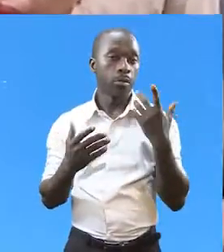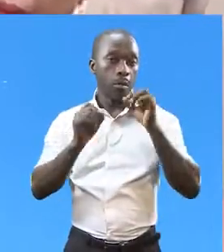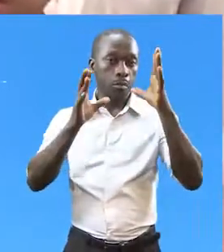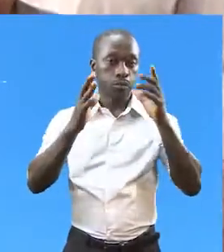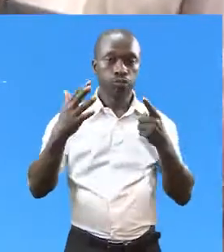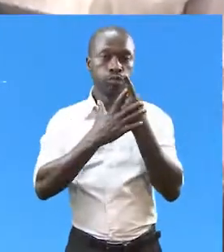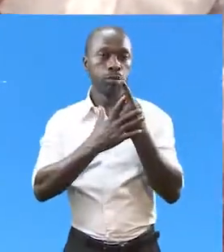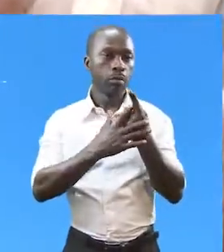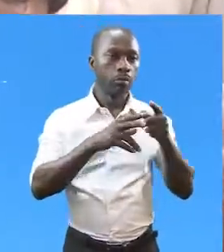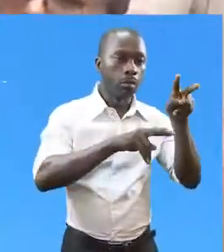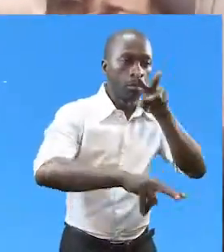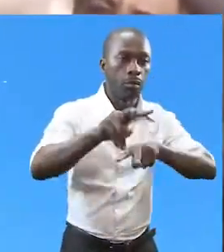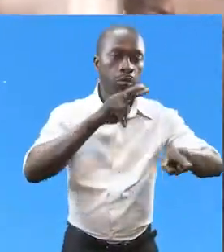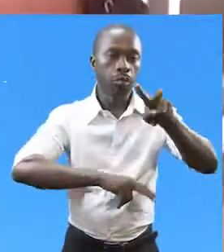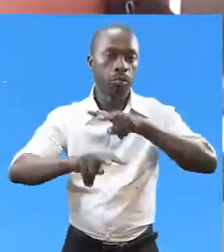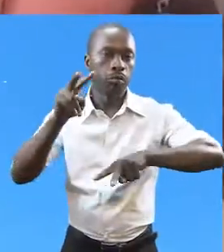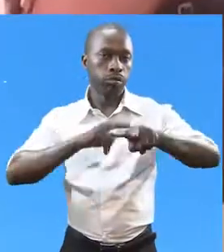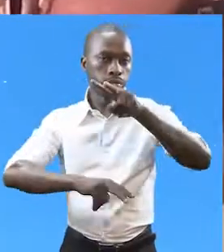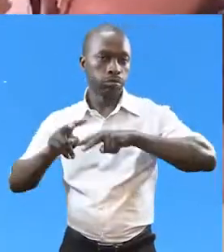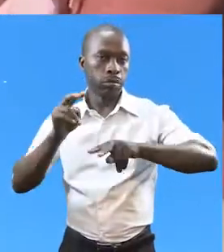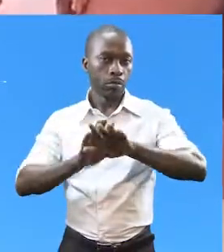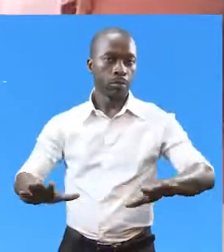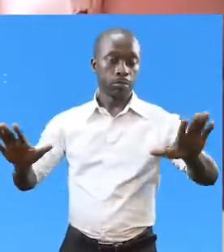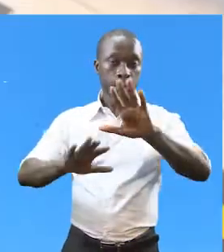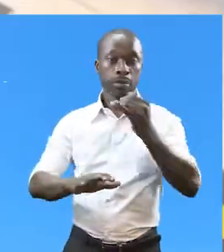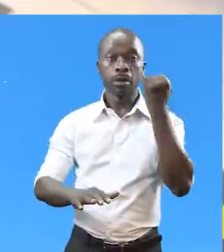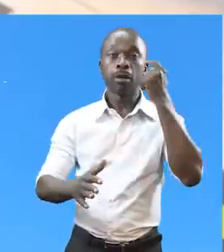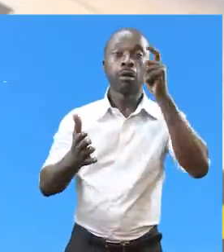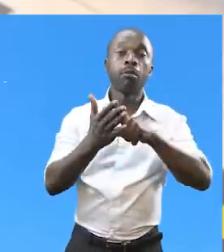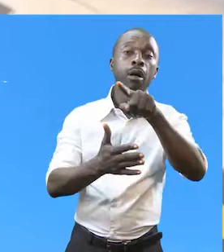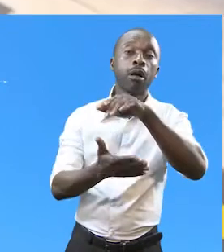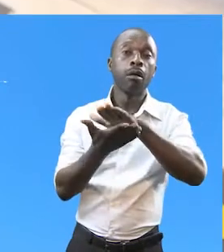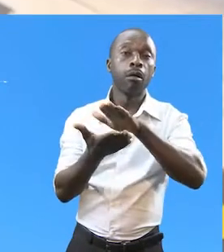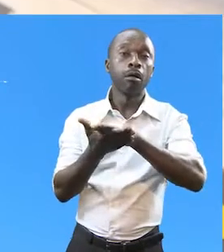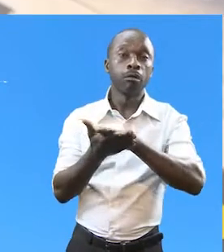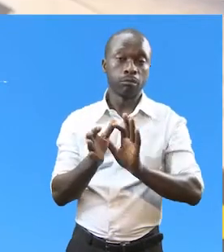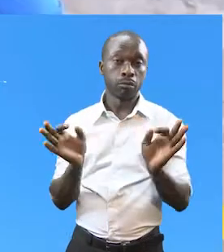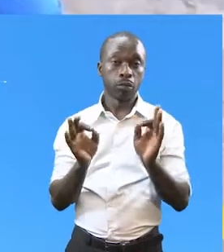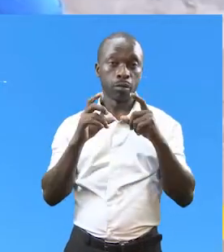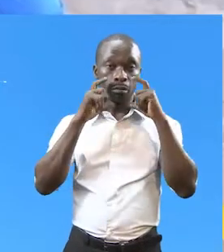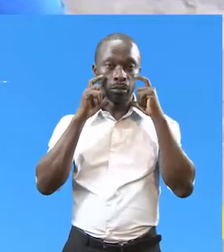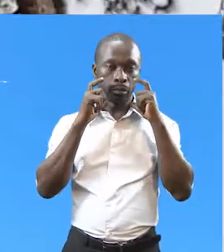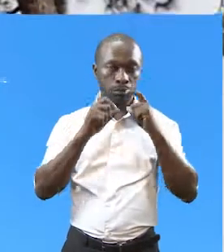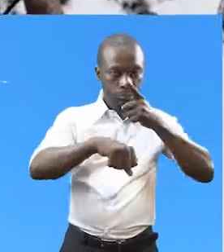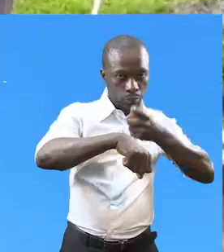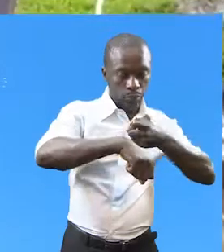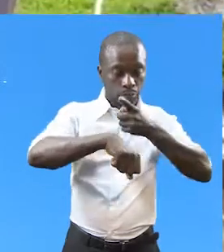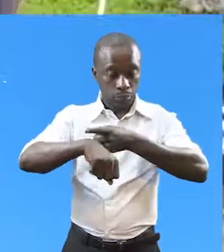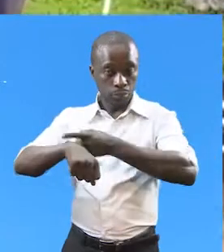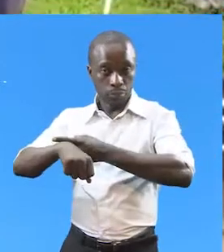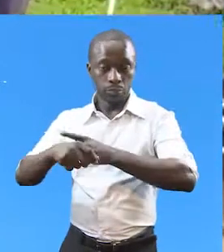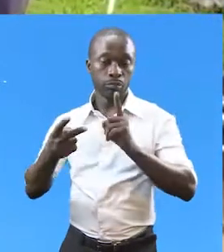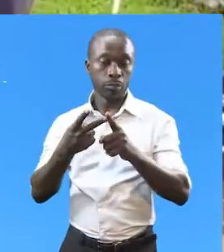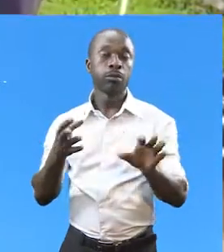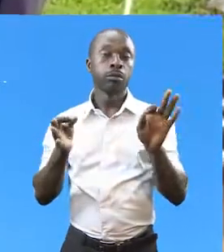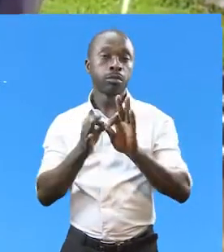des masques au sein des campus scolaires, notamment dans des salles de classe. Autre mesure prise, le lavage des mains à l'eau et au savon et